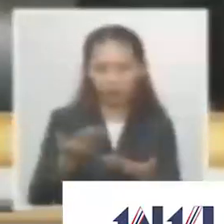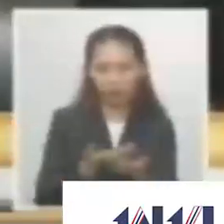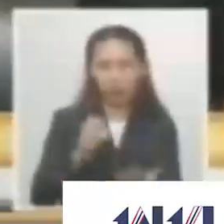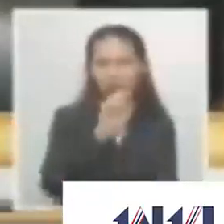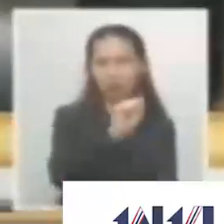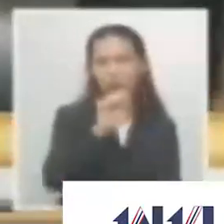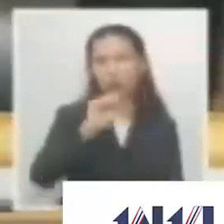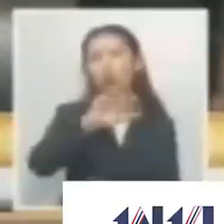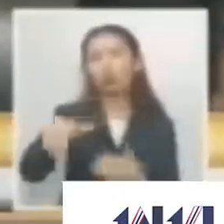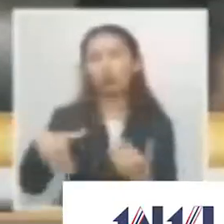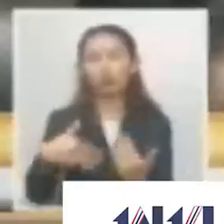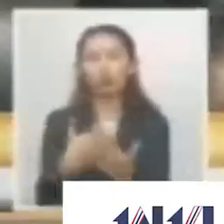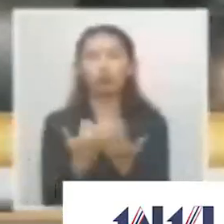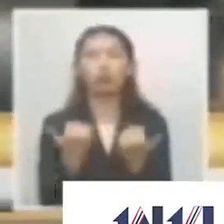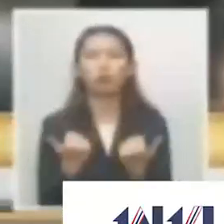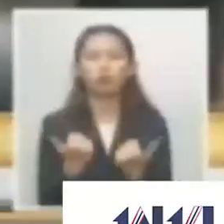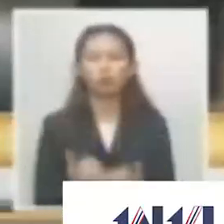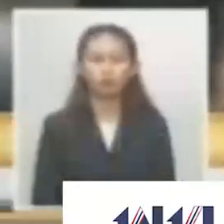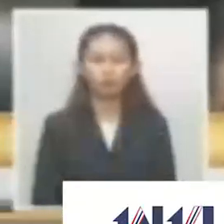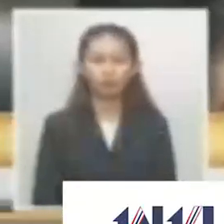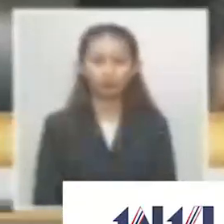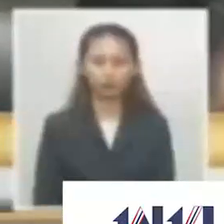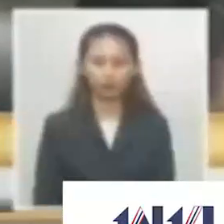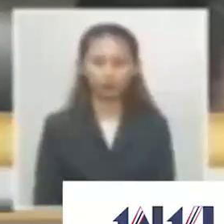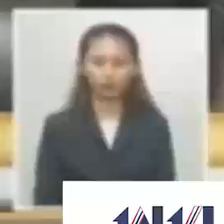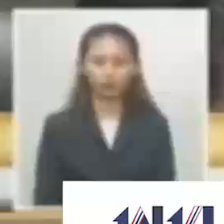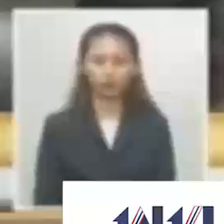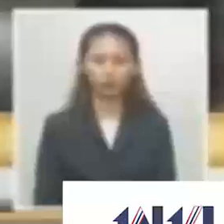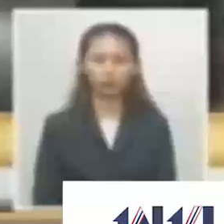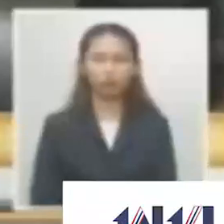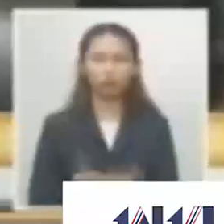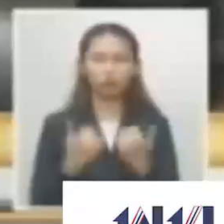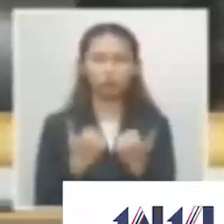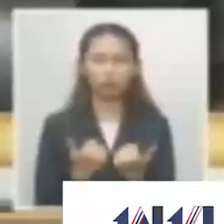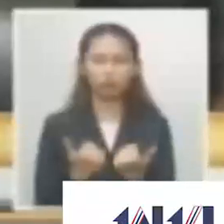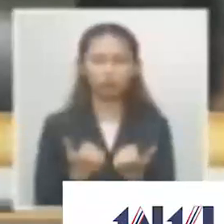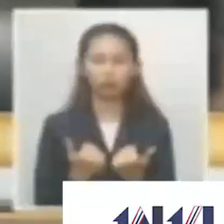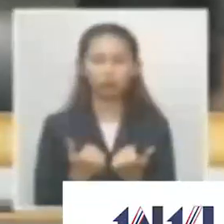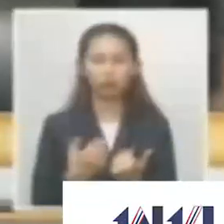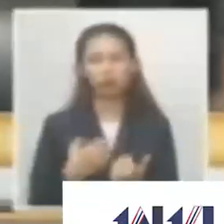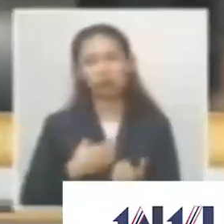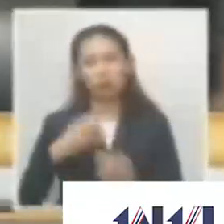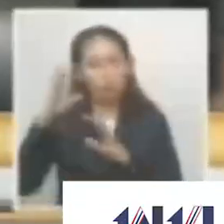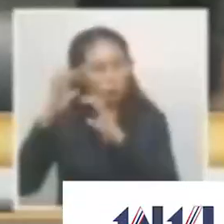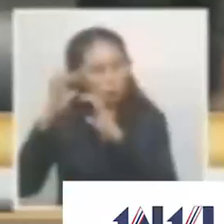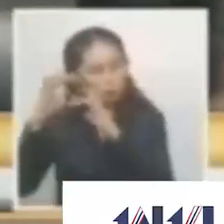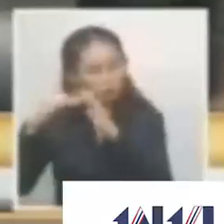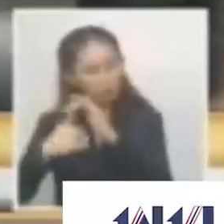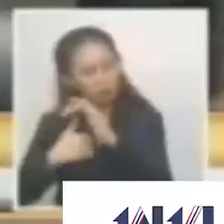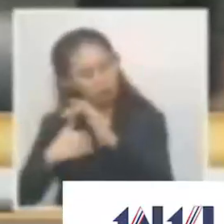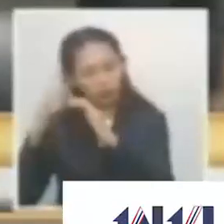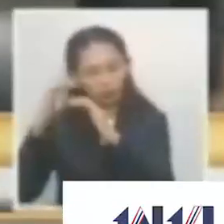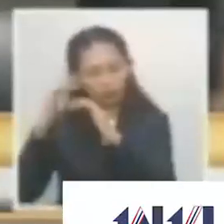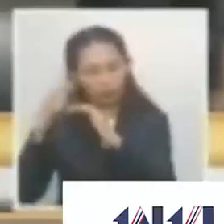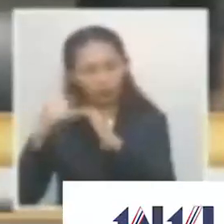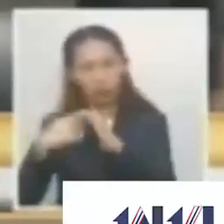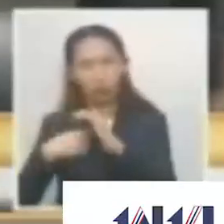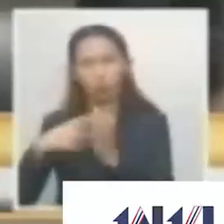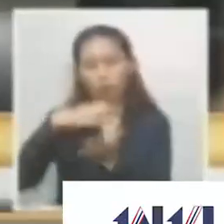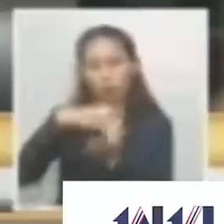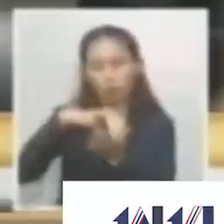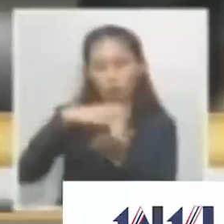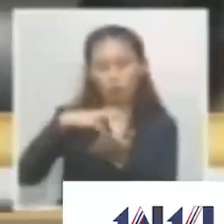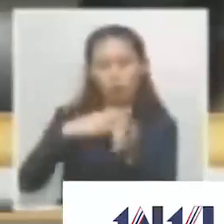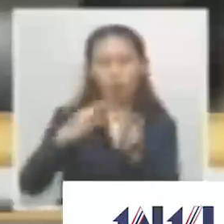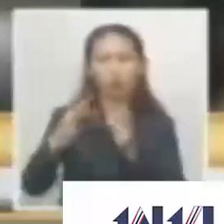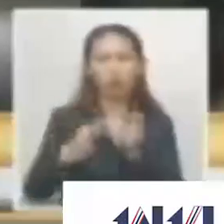ผู้แทนราษฎรผู้ทรงเกียรติทุกท่านครับวันนี้เราก็หวังว่าข้อมูลที่ผมให้จะเป็นข้อนะ